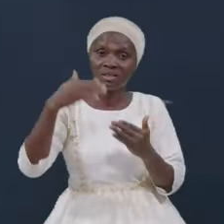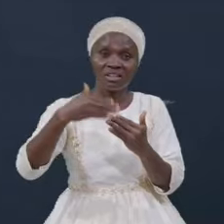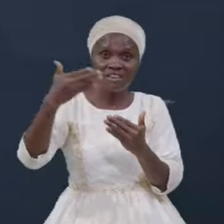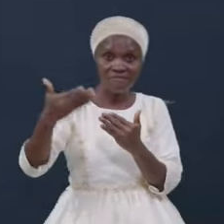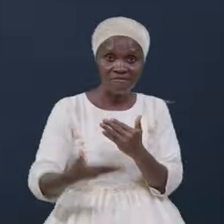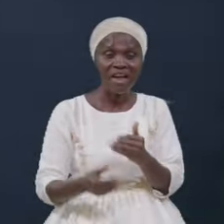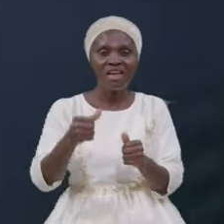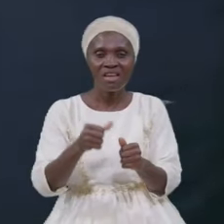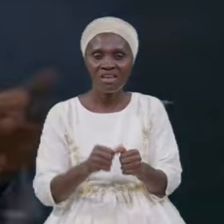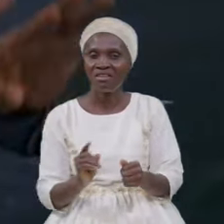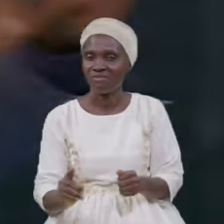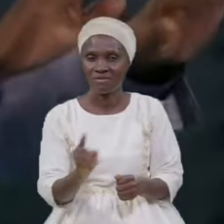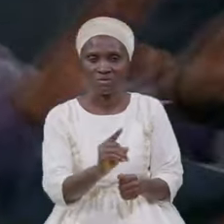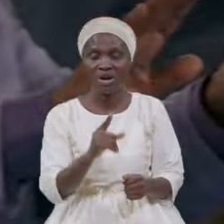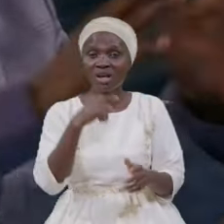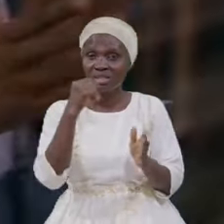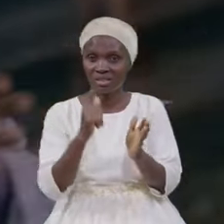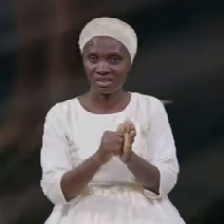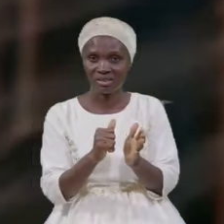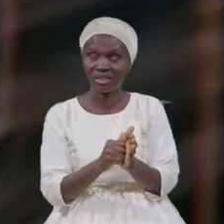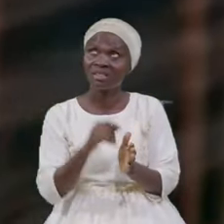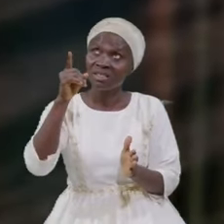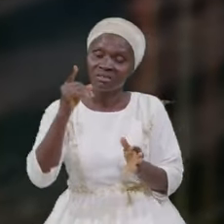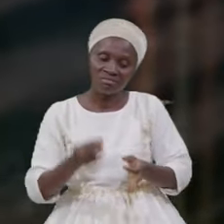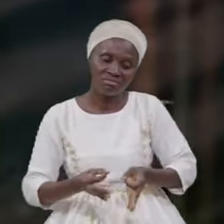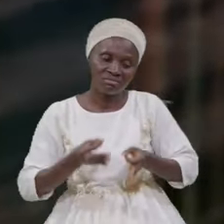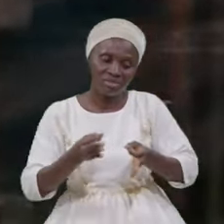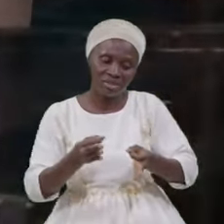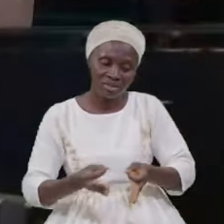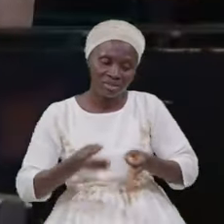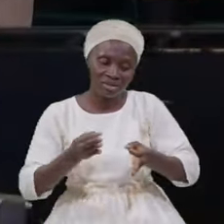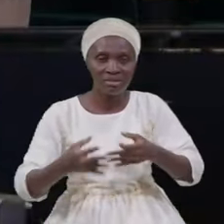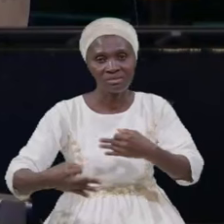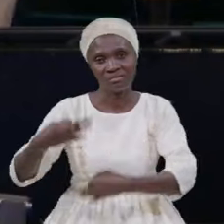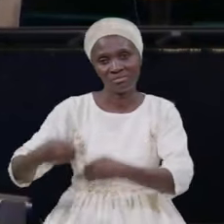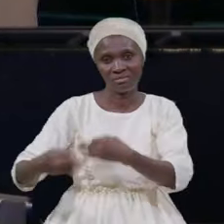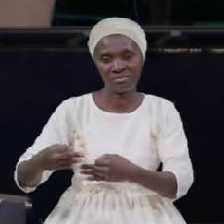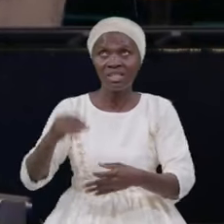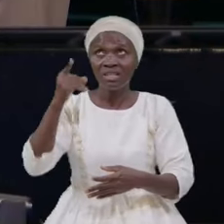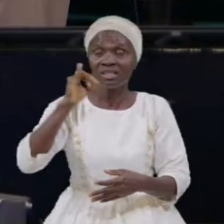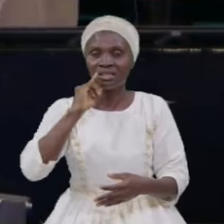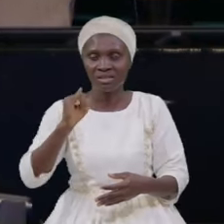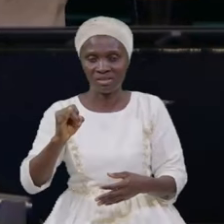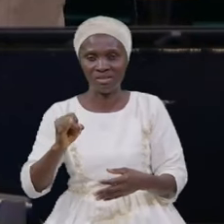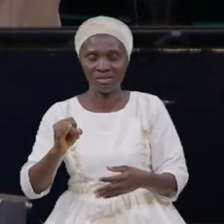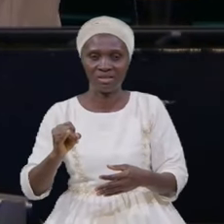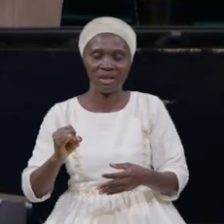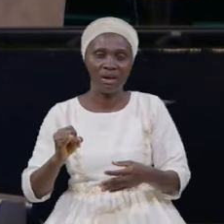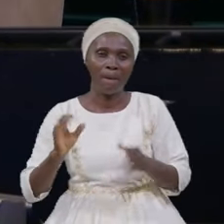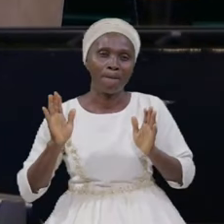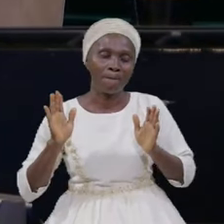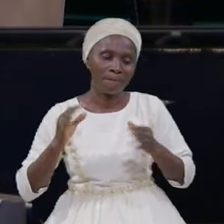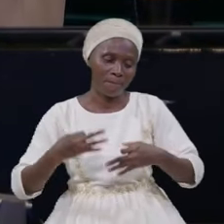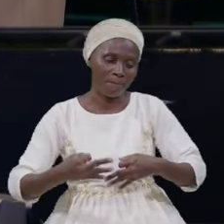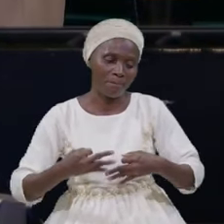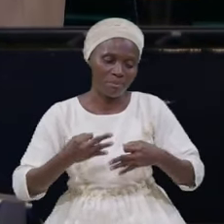je retarde le jugement. Je reporte le jugement. Rappelez-vous, pour ceux-là qui étaient